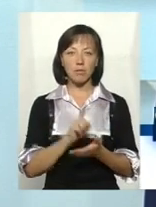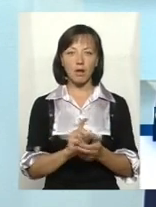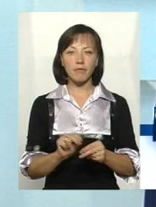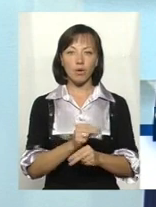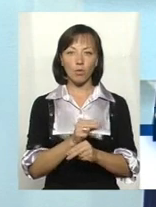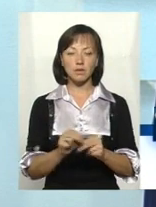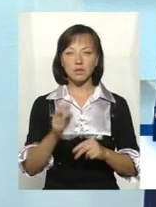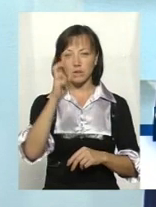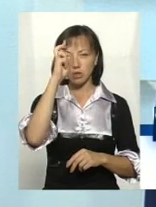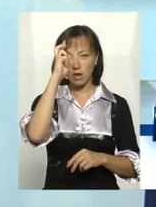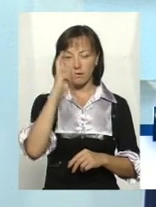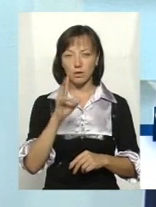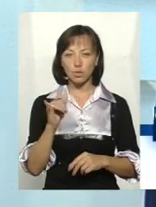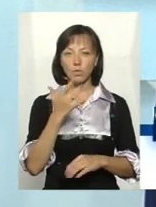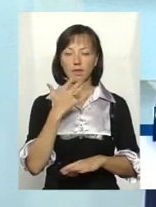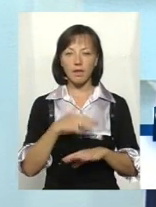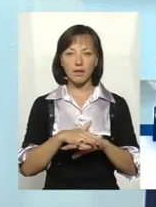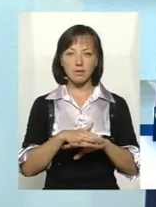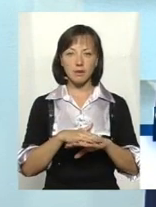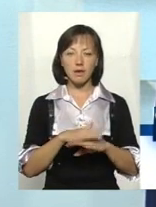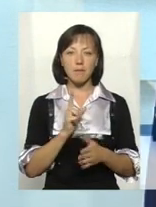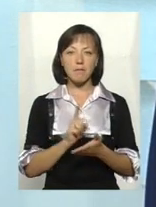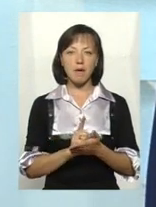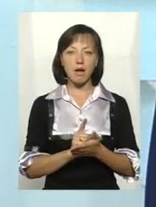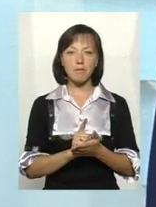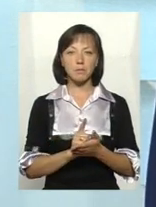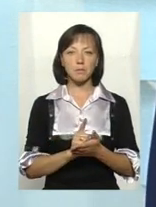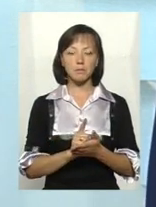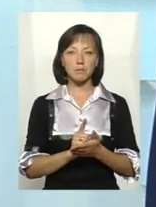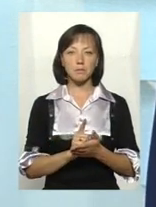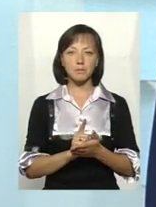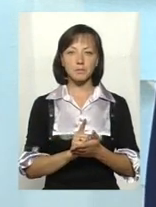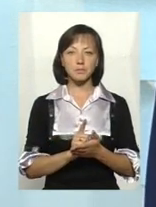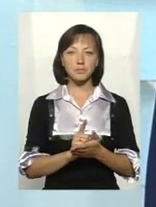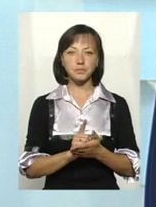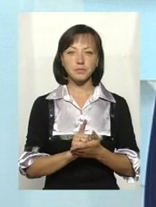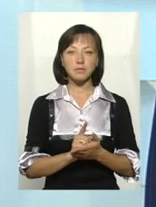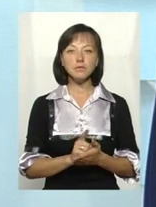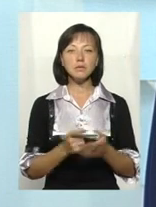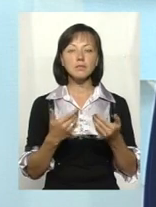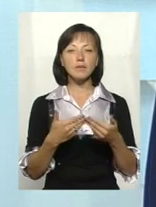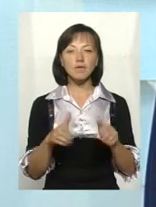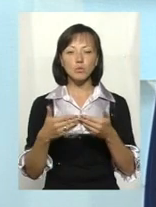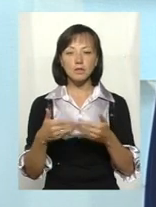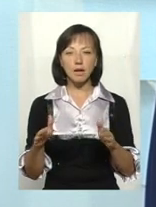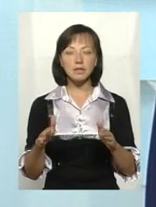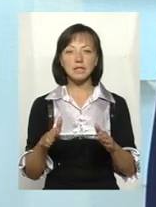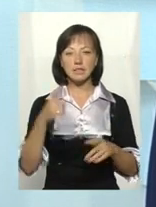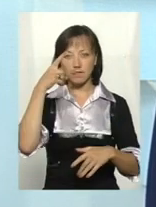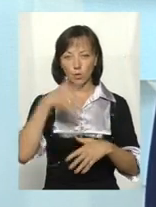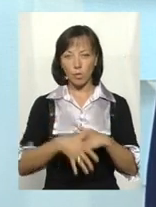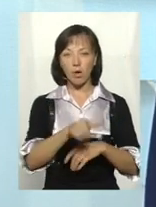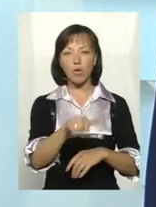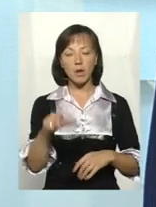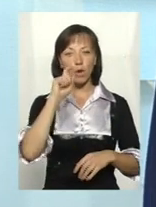виховувати державницьку націю. Ми маємо продукувати свідомих громадян України.